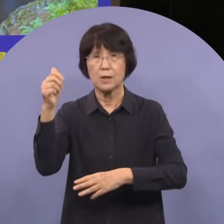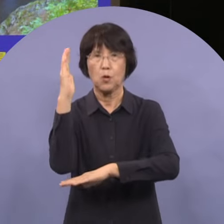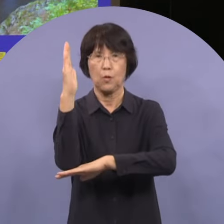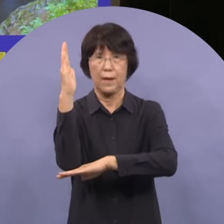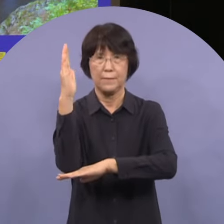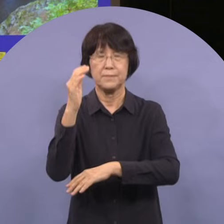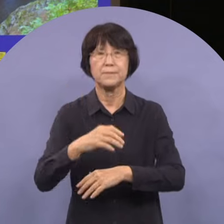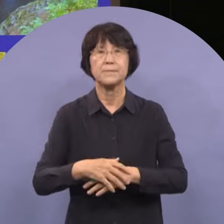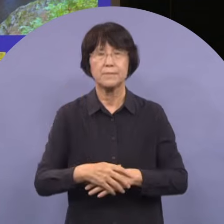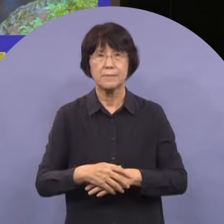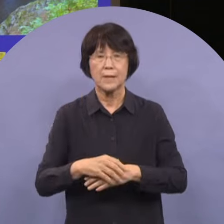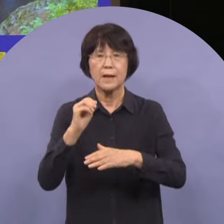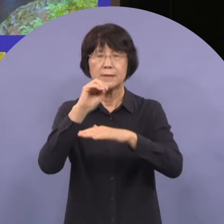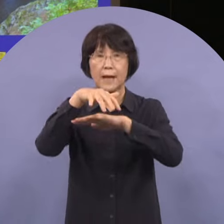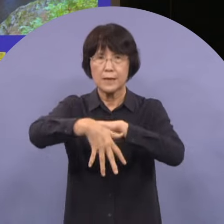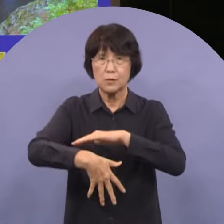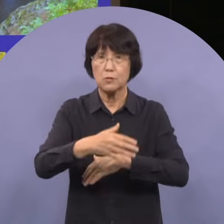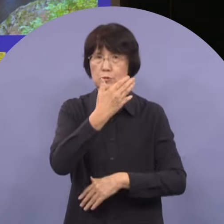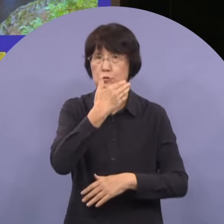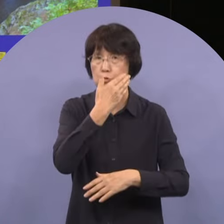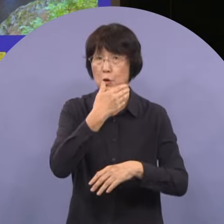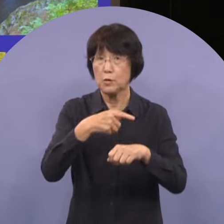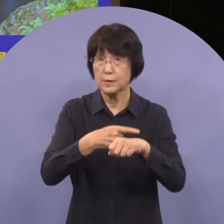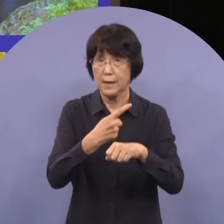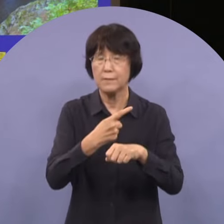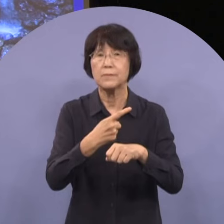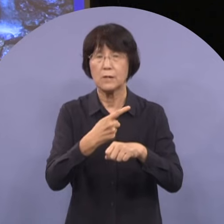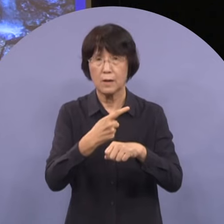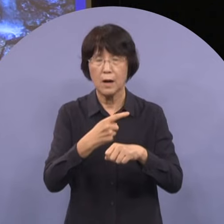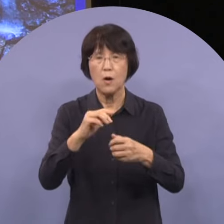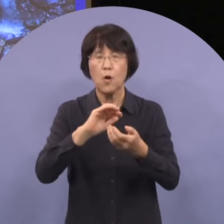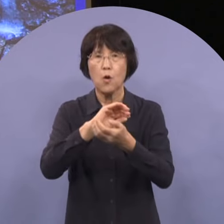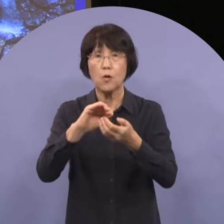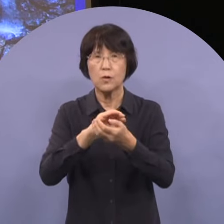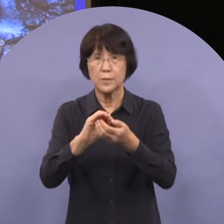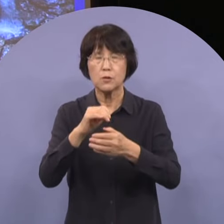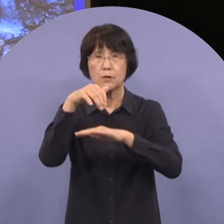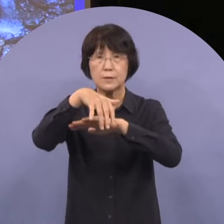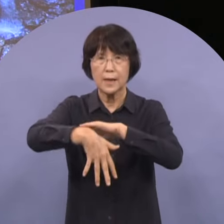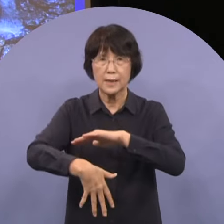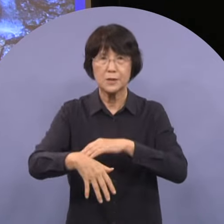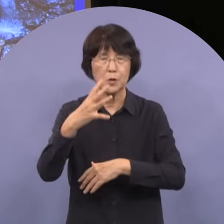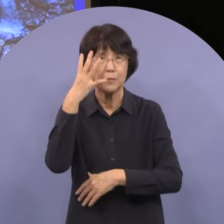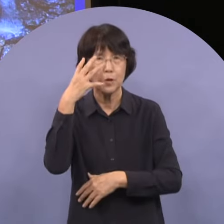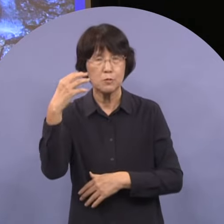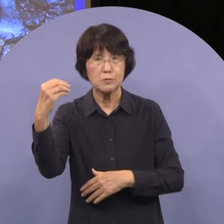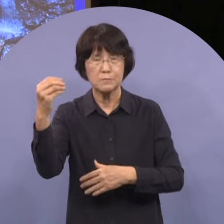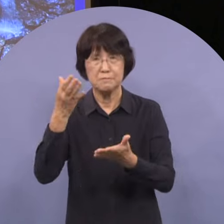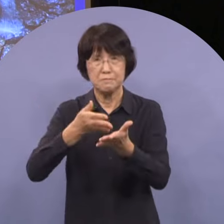われ、滝の重要性や近江の滝の魅力などが語られました。